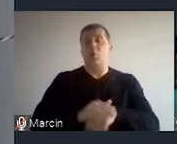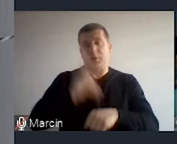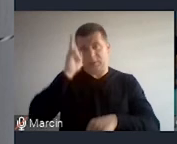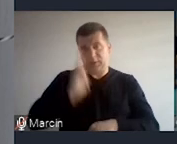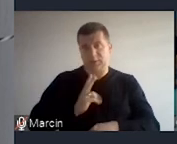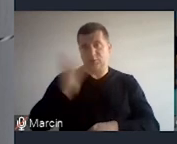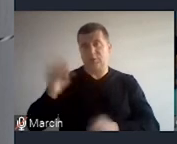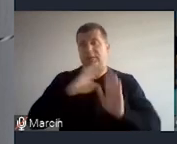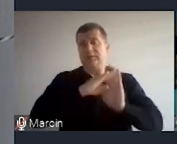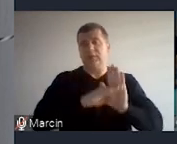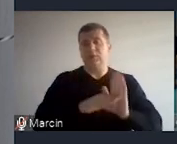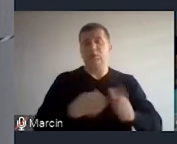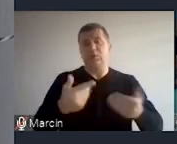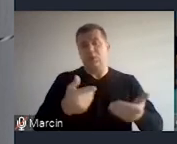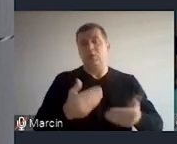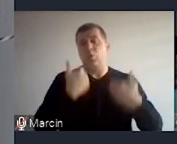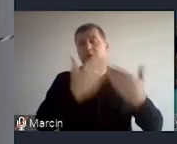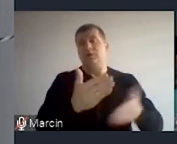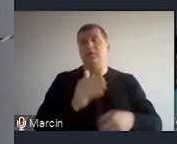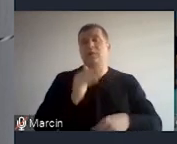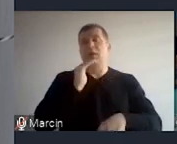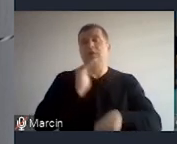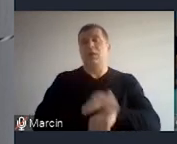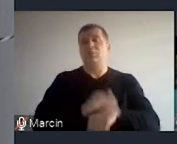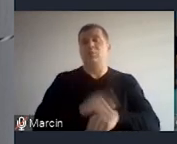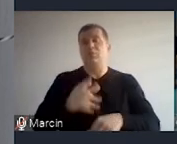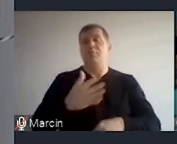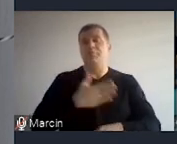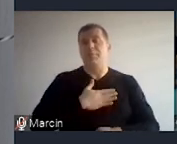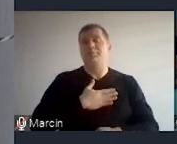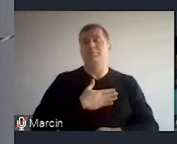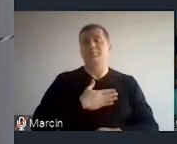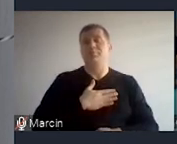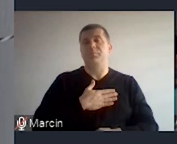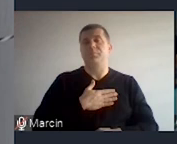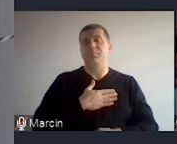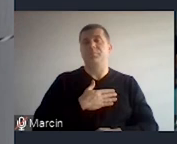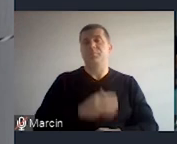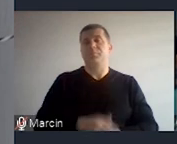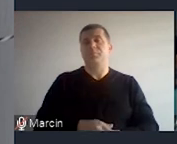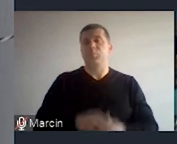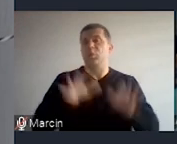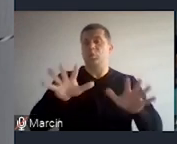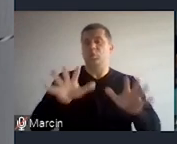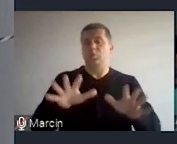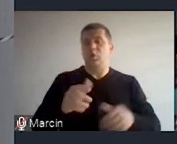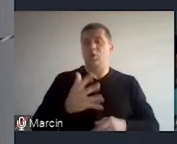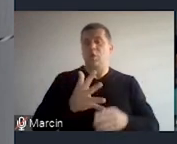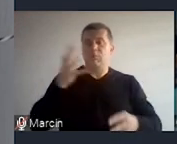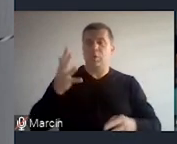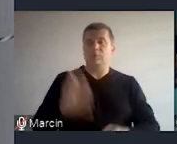i na zasadach udzielania zamówień, co będzie oznaczać, że niestety mamy dosyć dużo